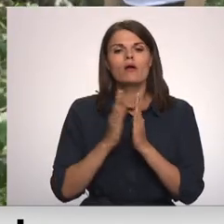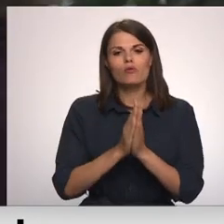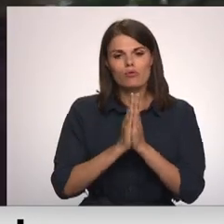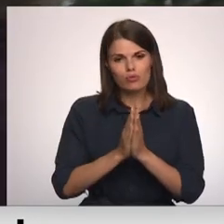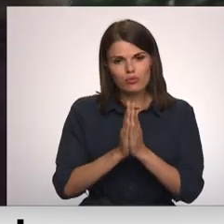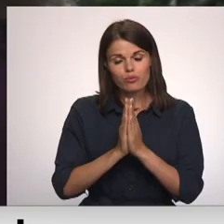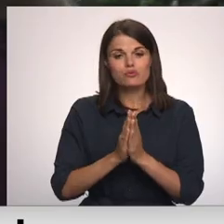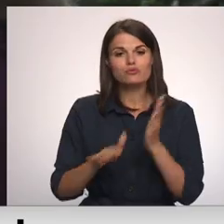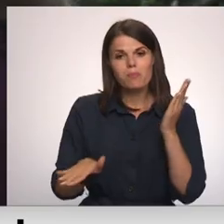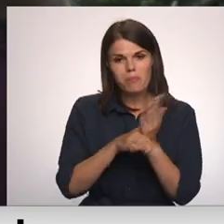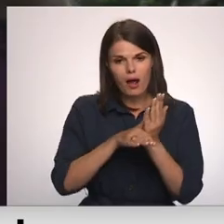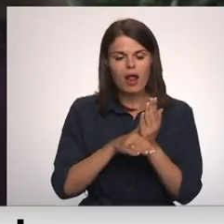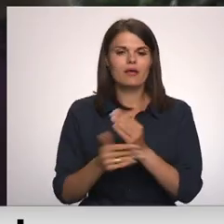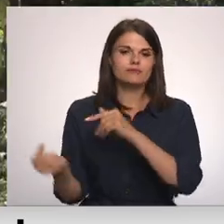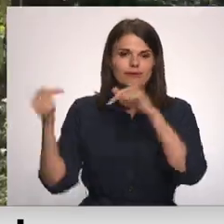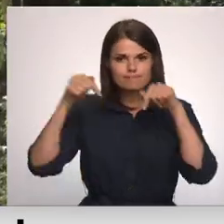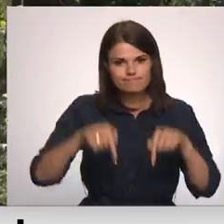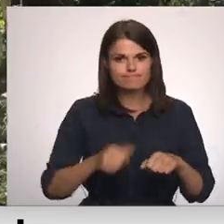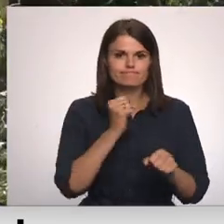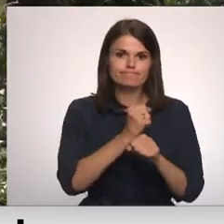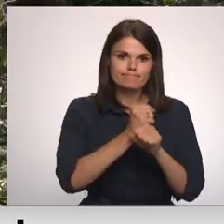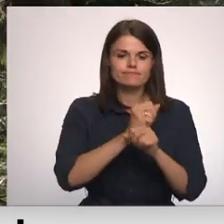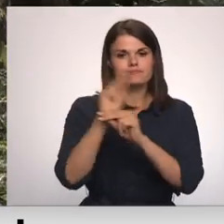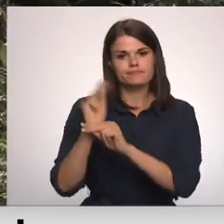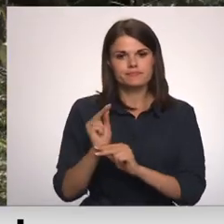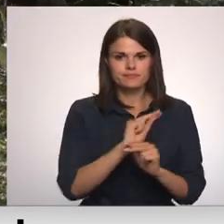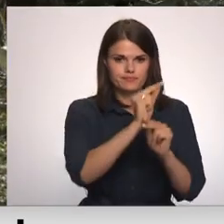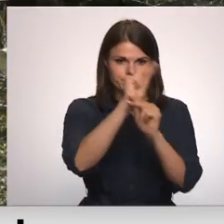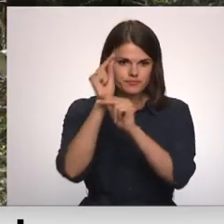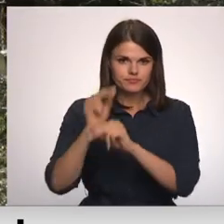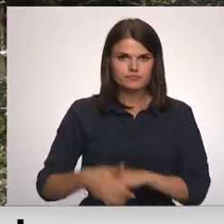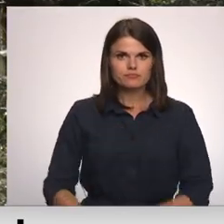30 gadiem, palīdzēt saulrietiem atjaunoties. Ramons Zariņāvs, Cāzars, Vidzemes televīzija.